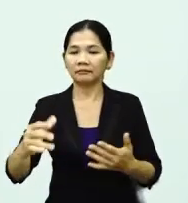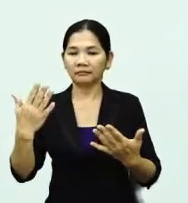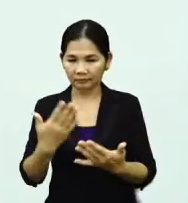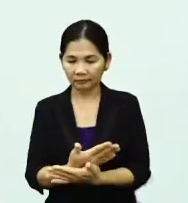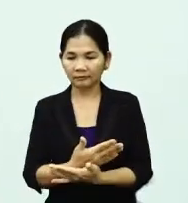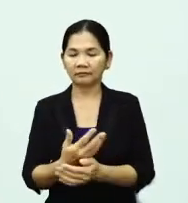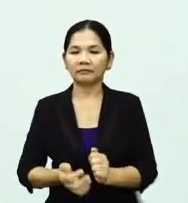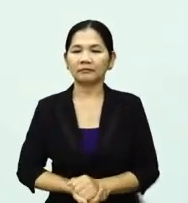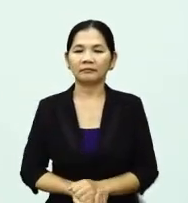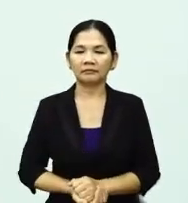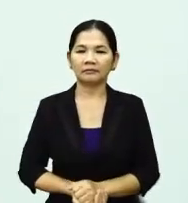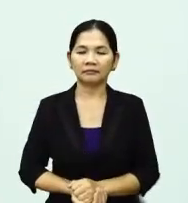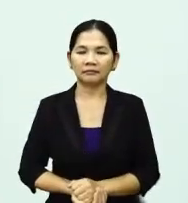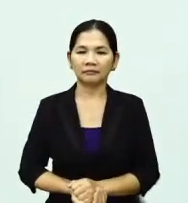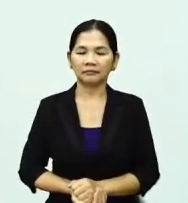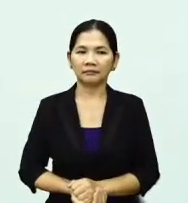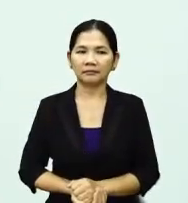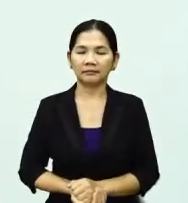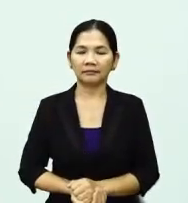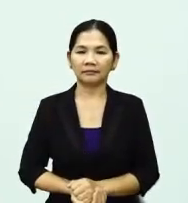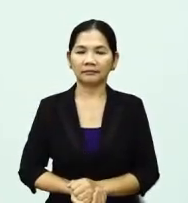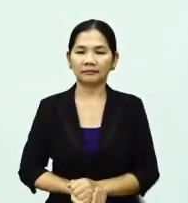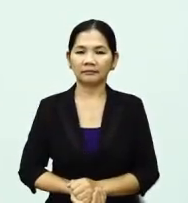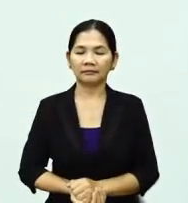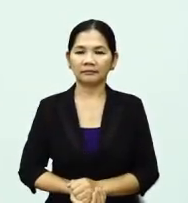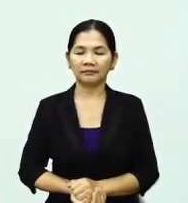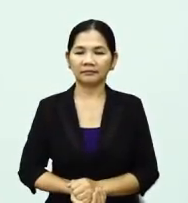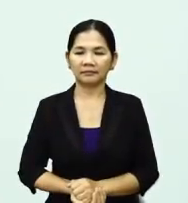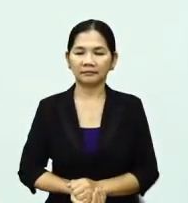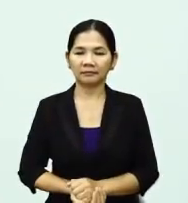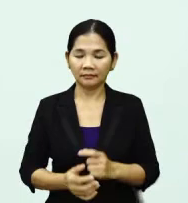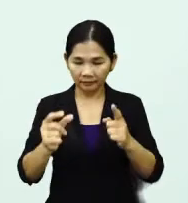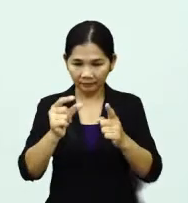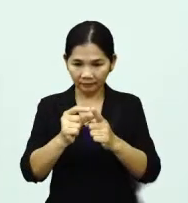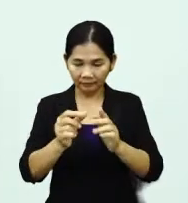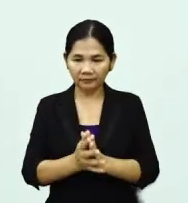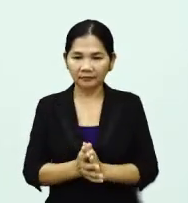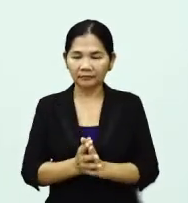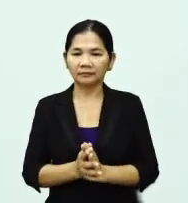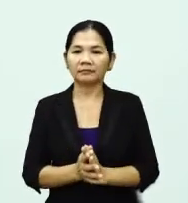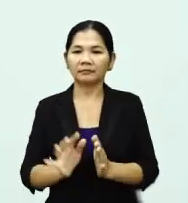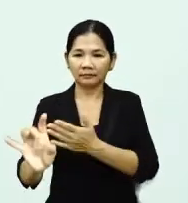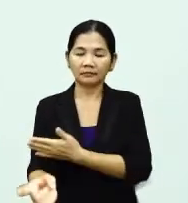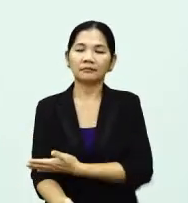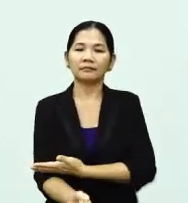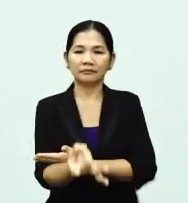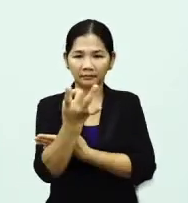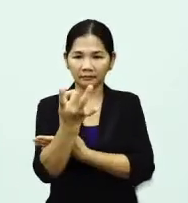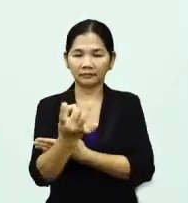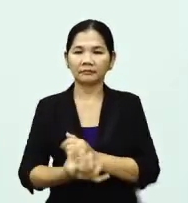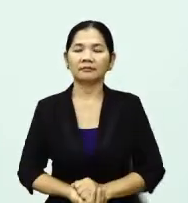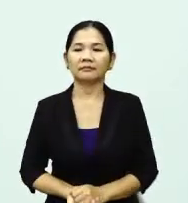Mối tiệt nè con nế, ta lục chánh. Sao xe biện, bổ lâm.